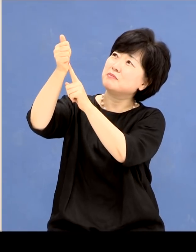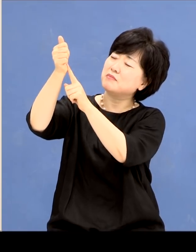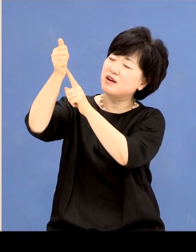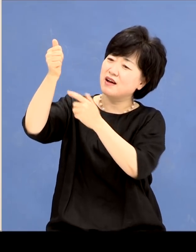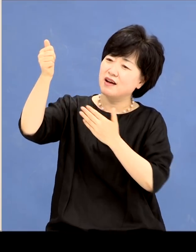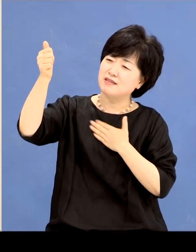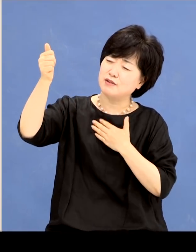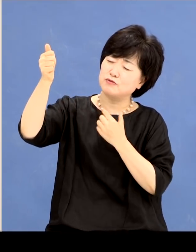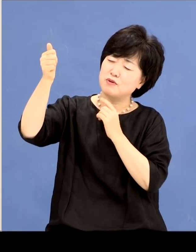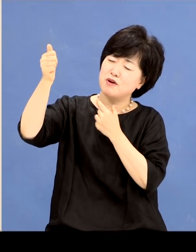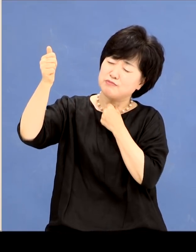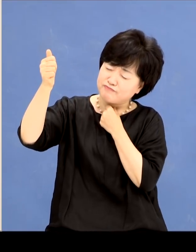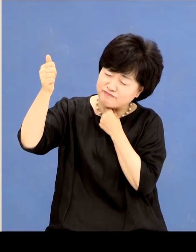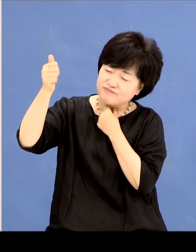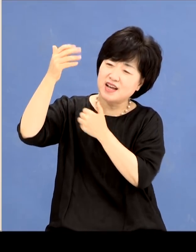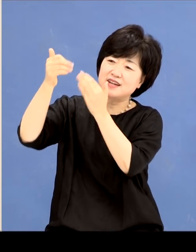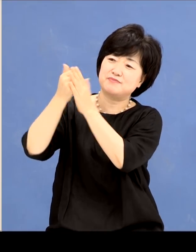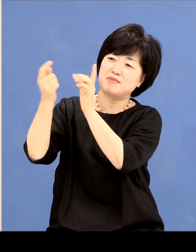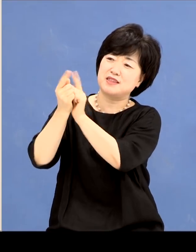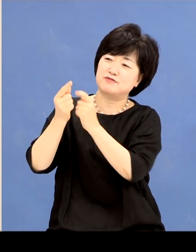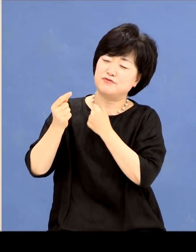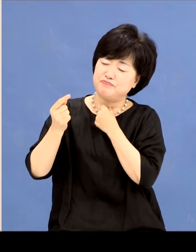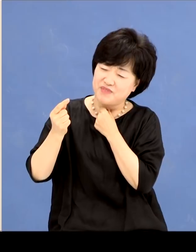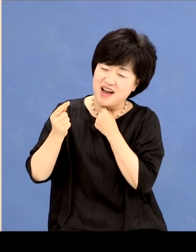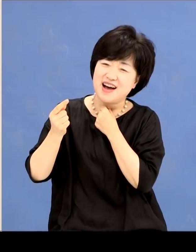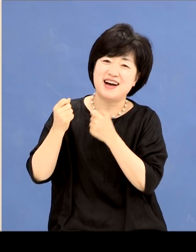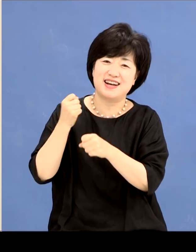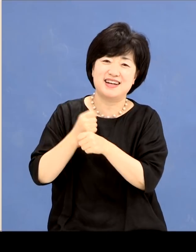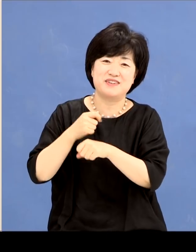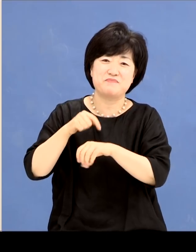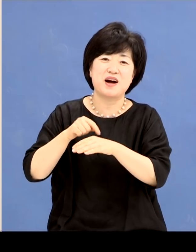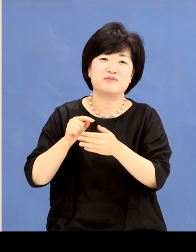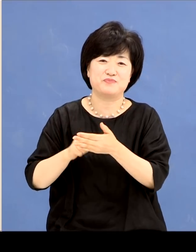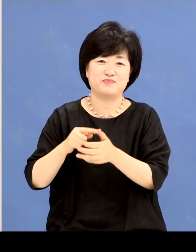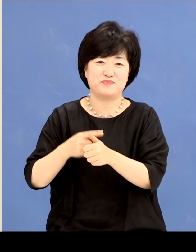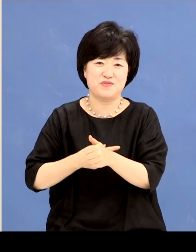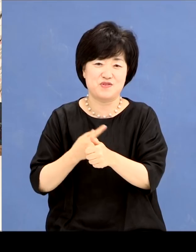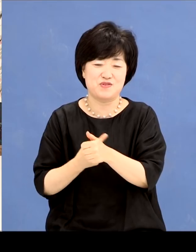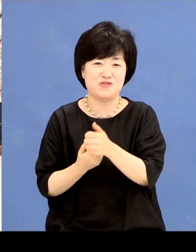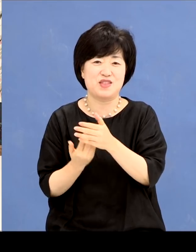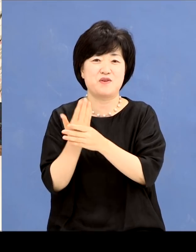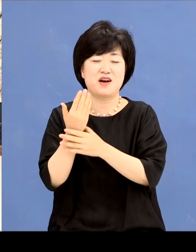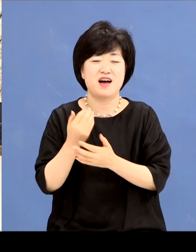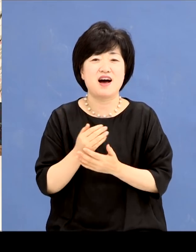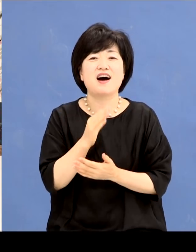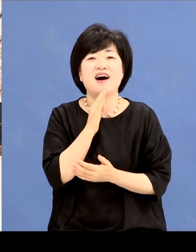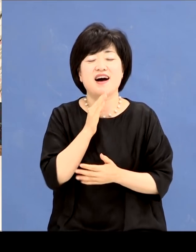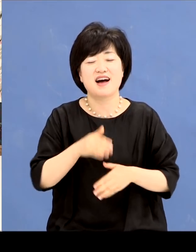하나님이라며 나도 너무 만나고 싶다라는 생각들과 마음이 들더라고요.